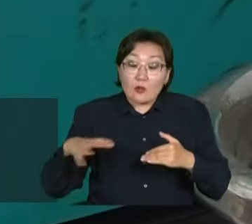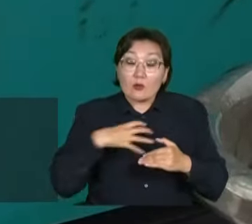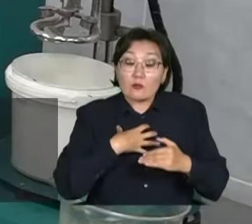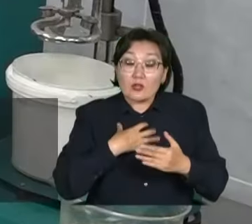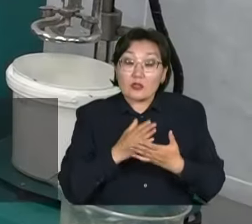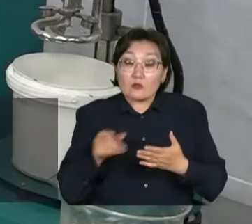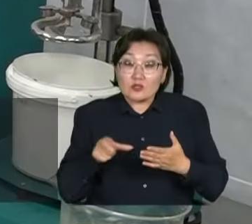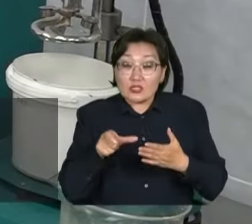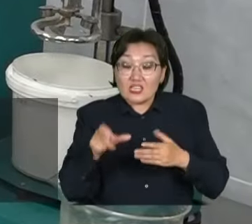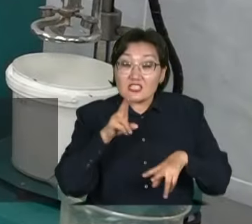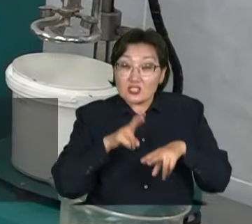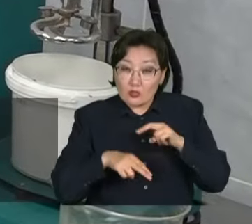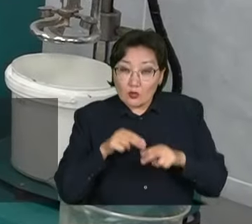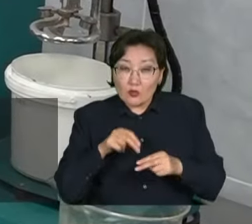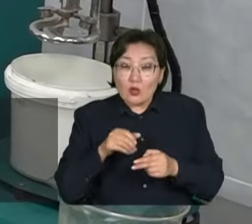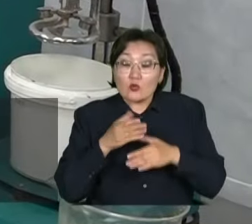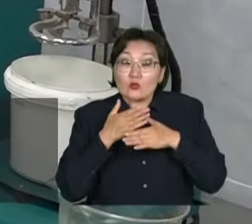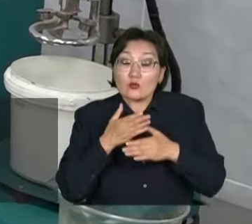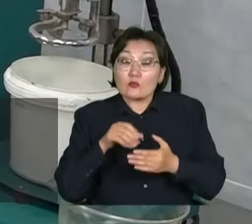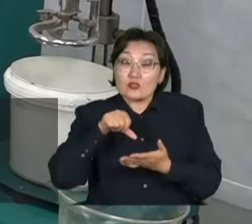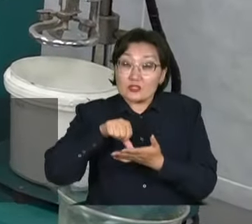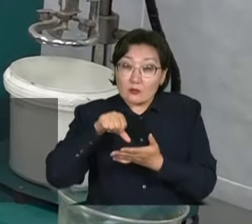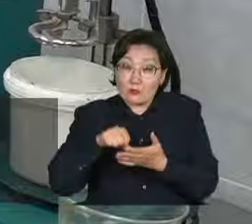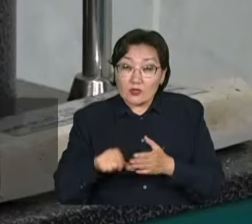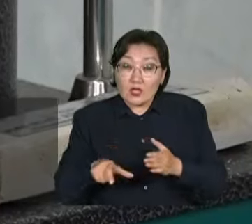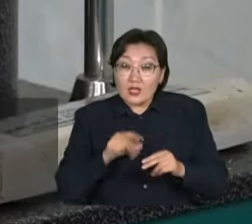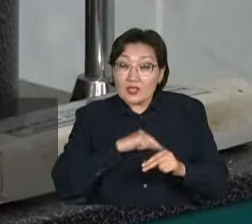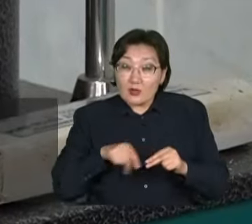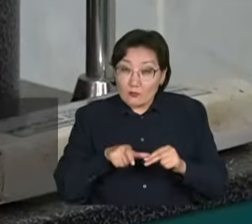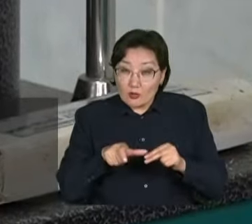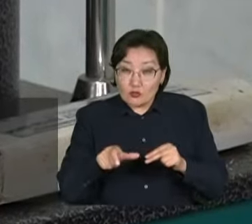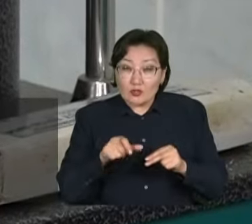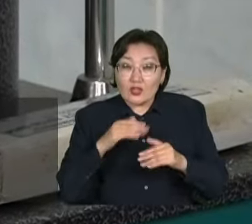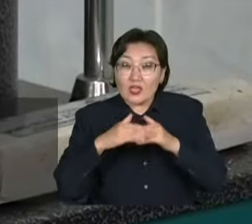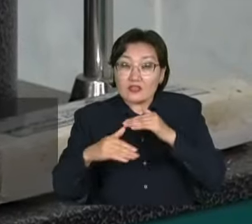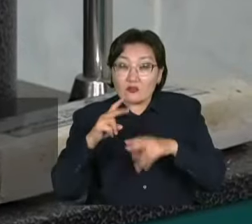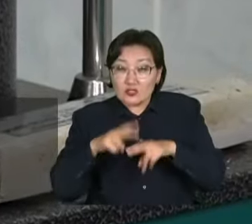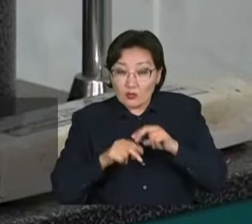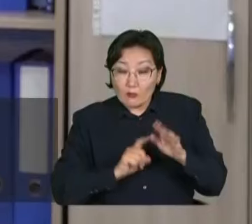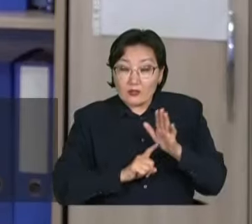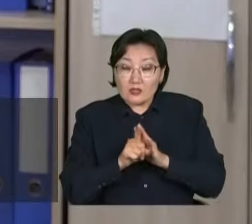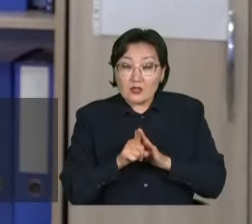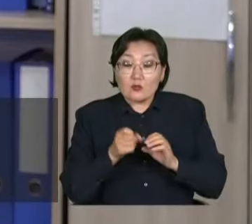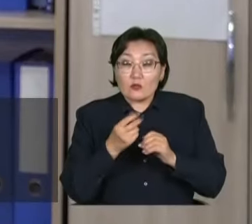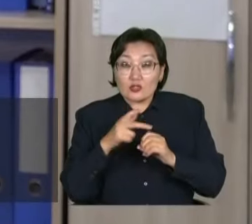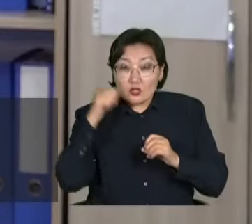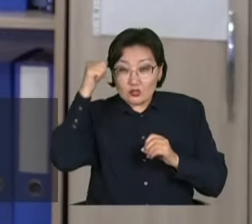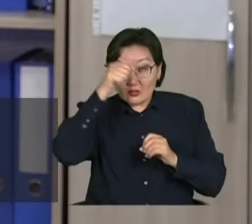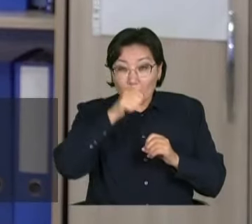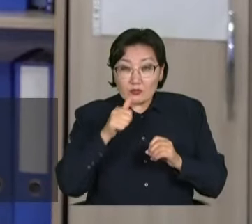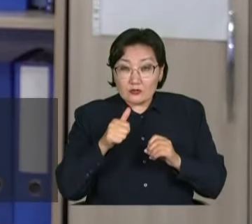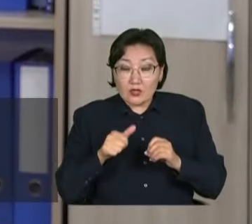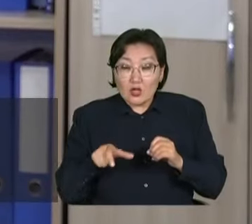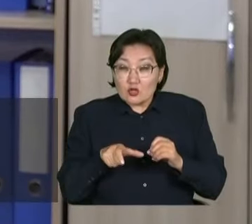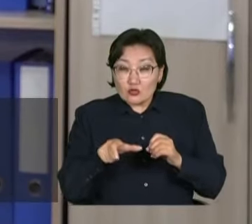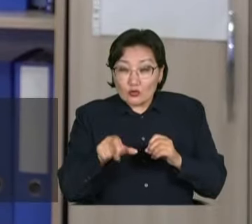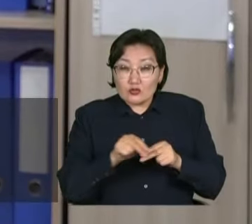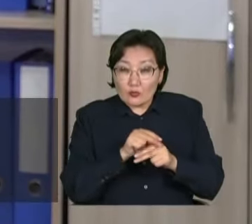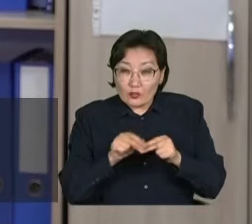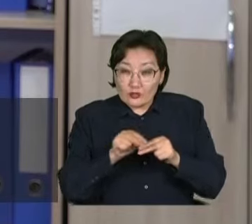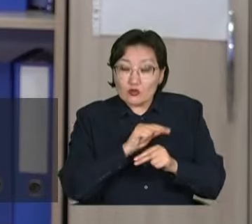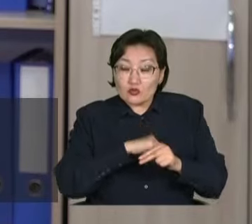бар жолдардың салынуына үлес қосқан. Еңбек жолын асфальт төсеуден бастапты. Сол 2013 жылдан бері осы жолдамыз ғой енді.